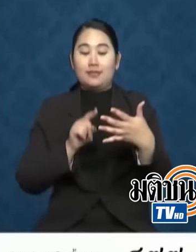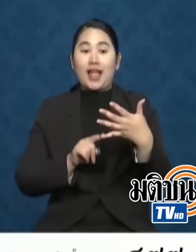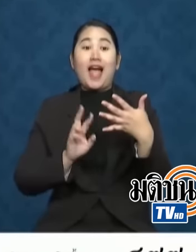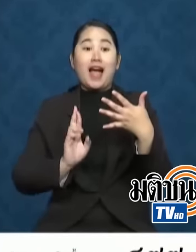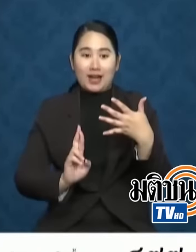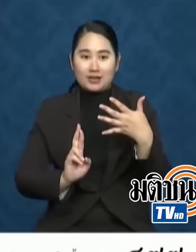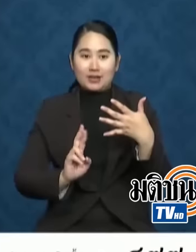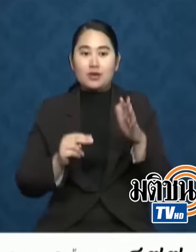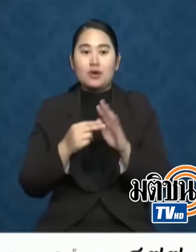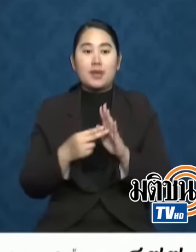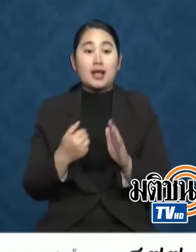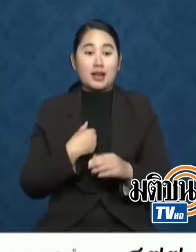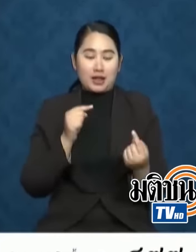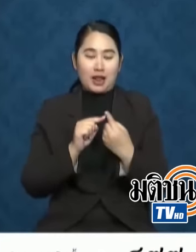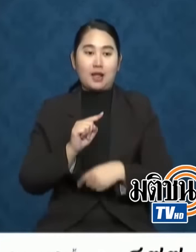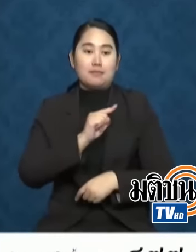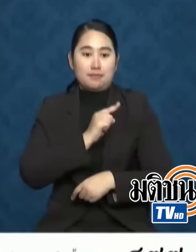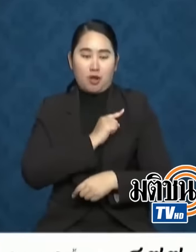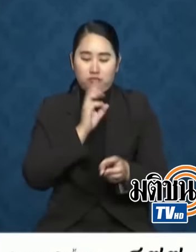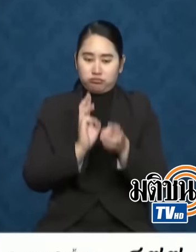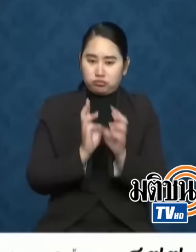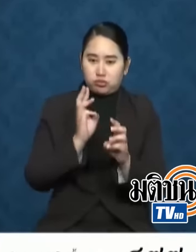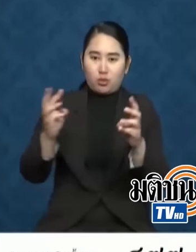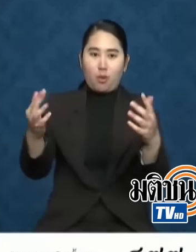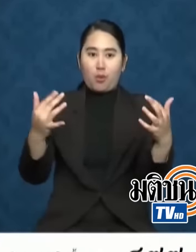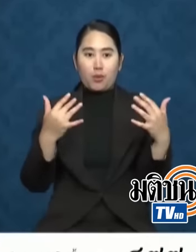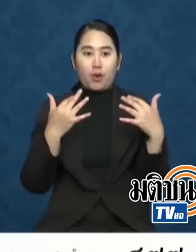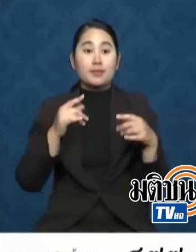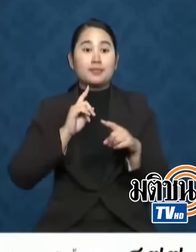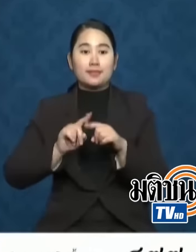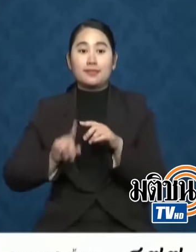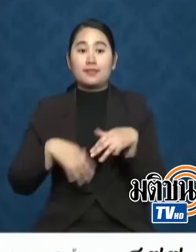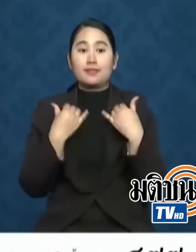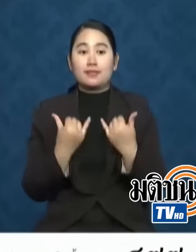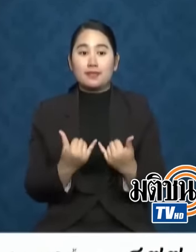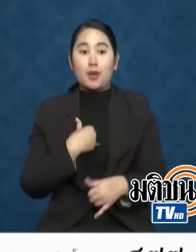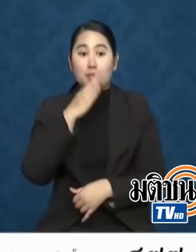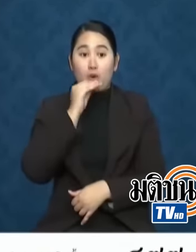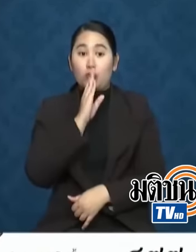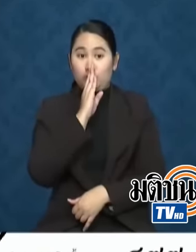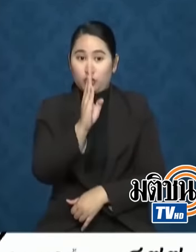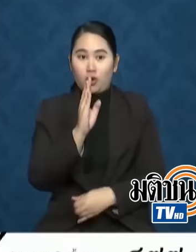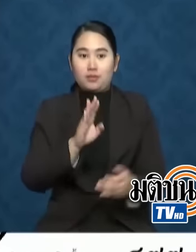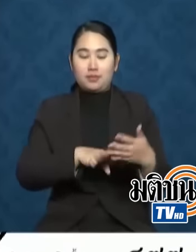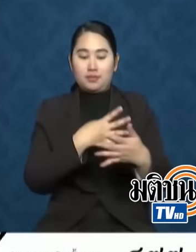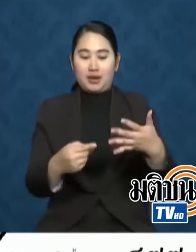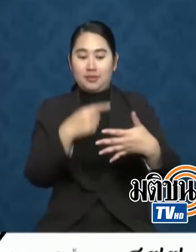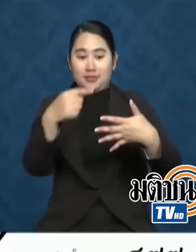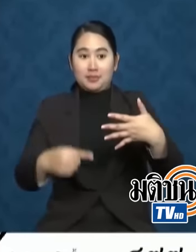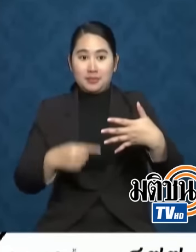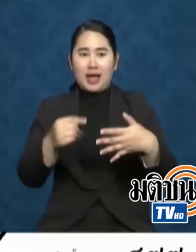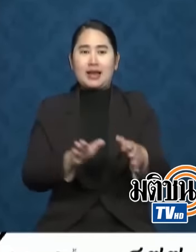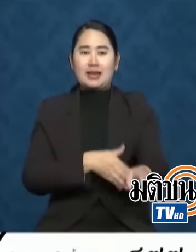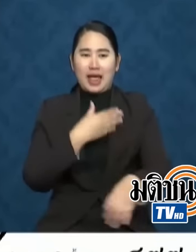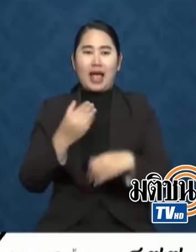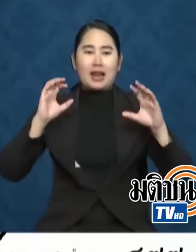R ก็คือ Response ก็คือการรับมือกับฝุ่นพิษข้ามพรมแดนเอาตรงๆนะครับยุทธศาสตร์นี้มีตั้งแต่สมัยรั